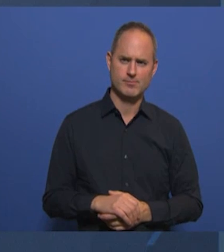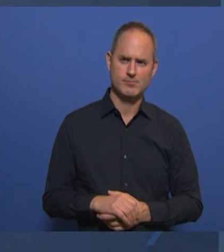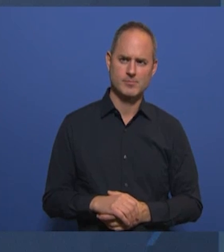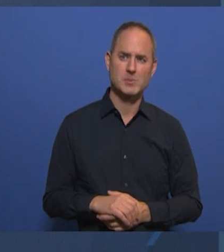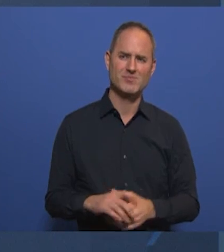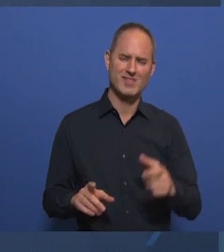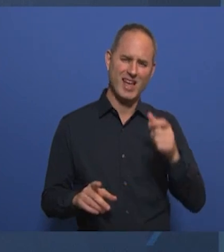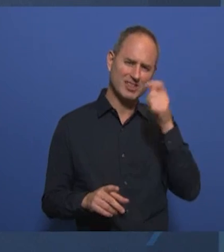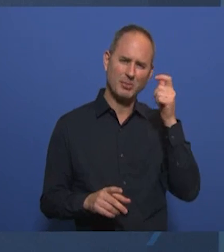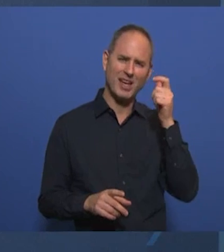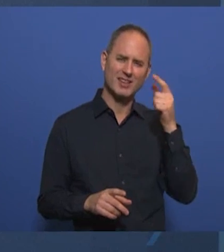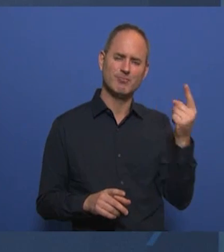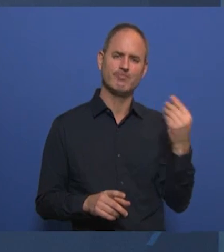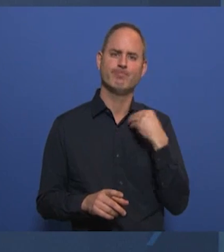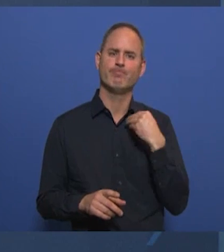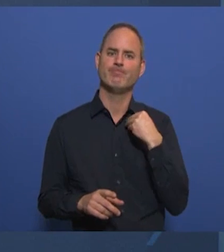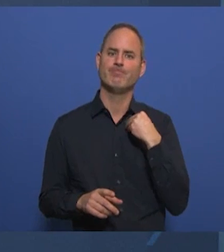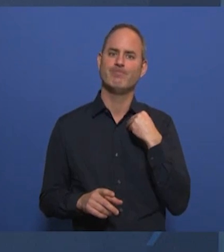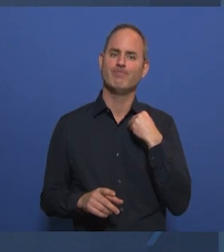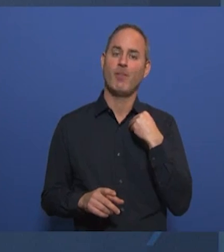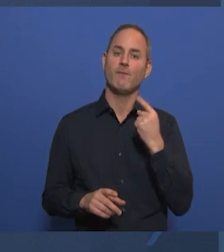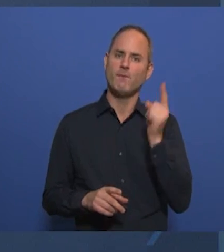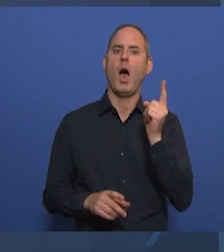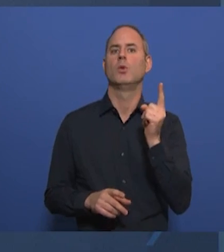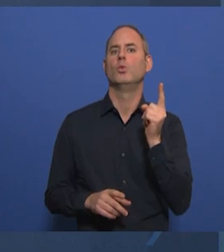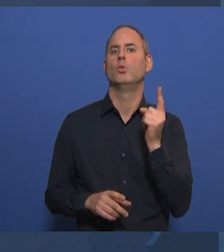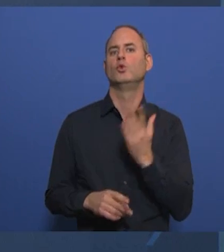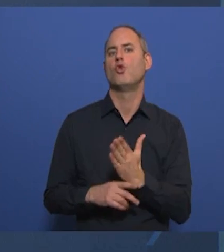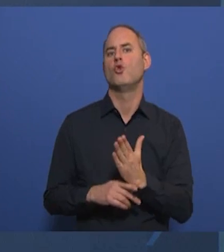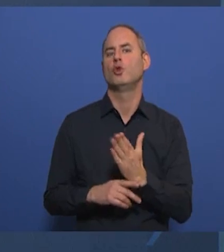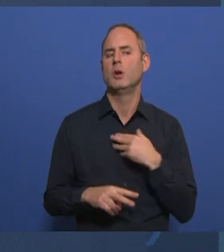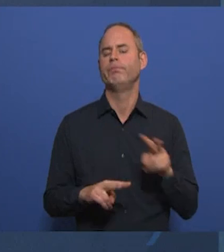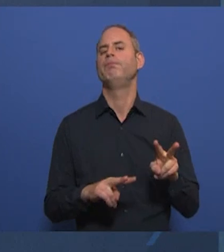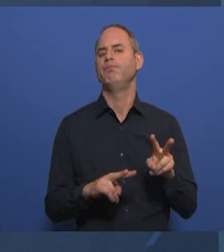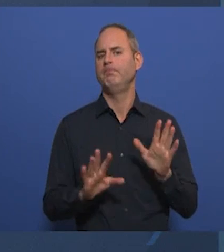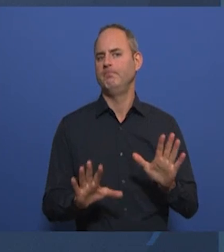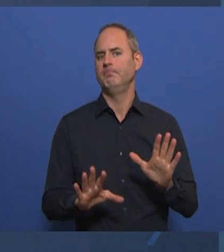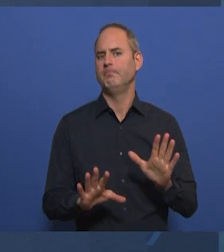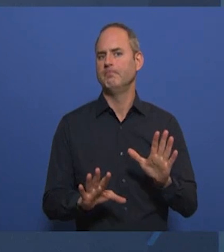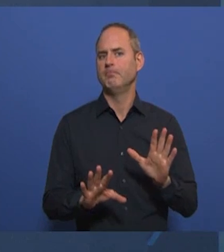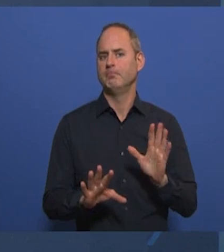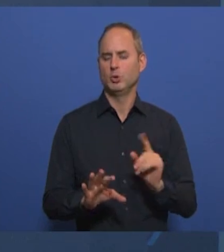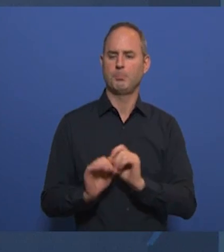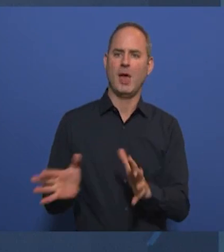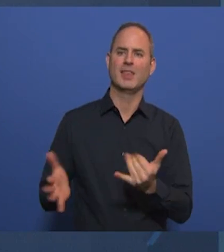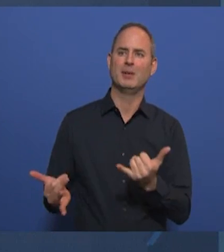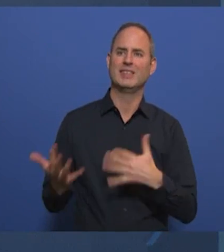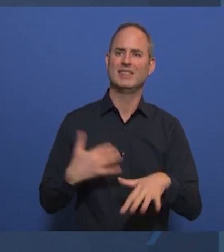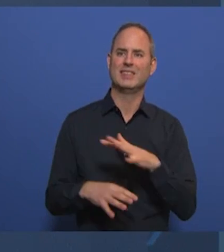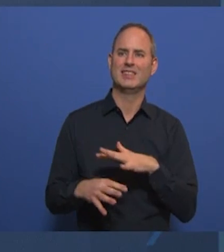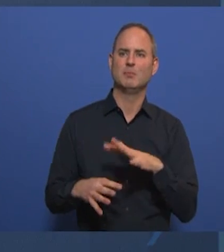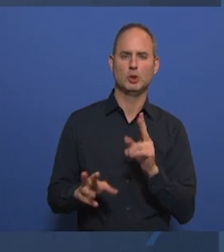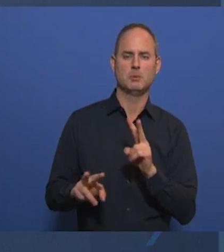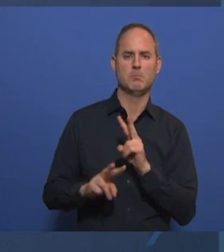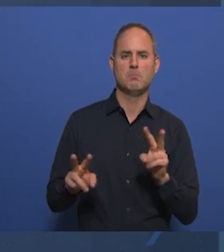Das Infektionsgeschehen erfordert die Beibehaltung und strikte Umsetzung der bisherigen Maßnahmen. Bund und Länder